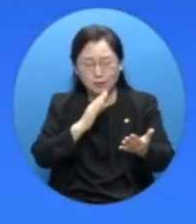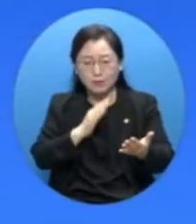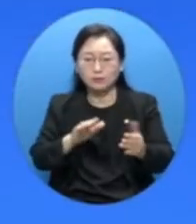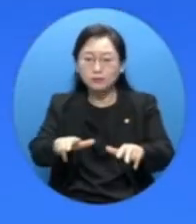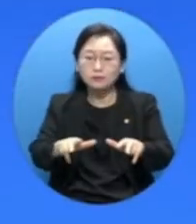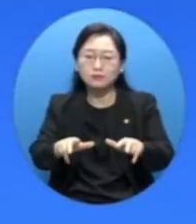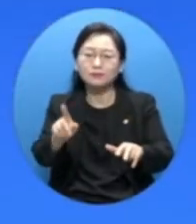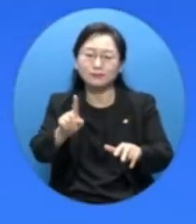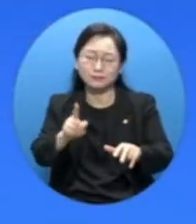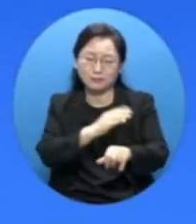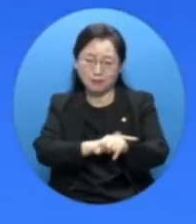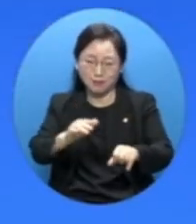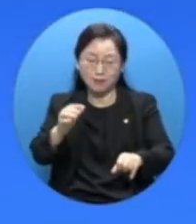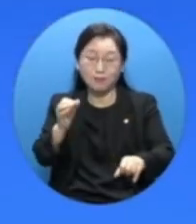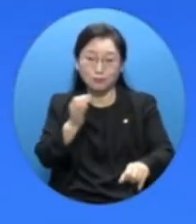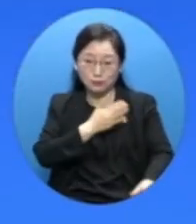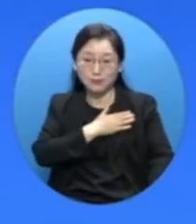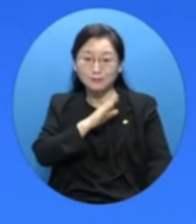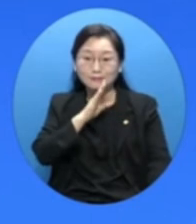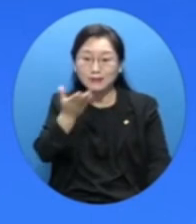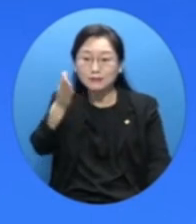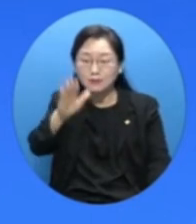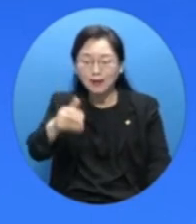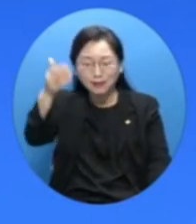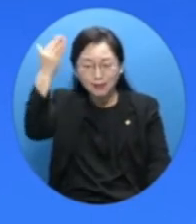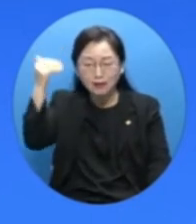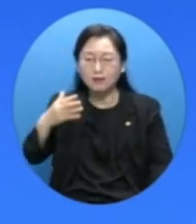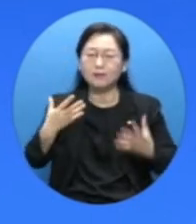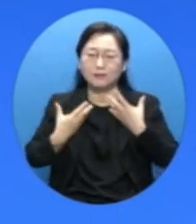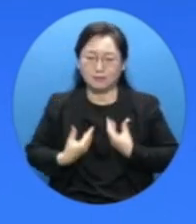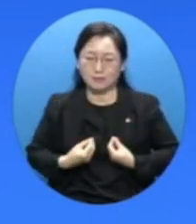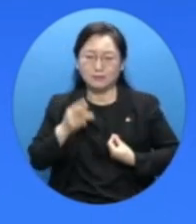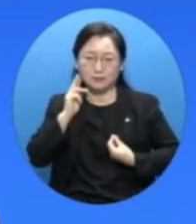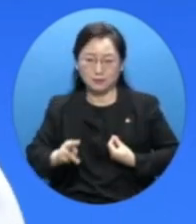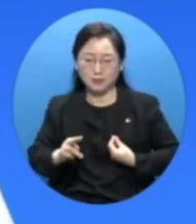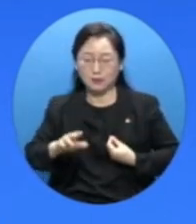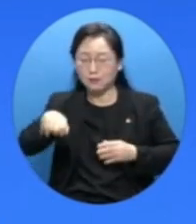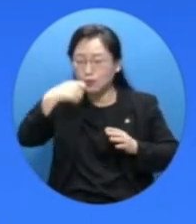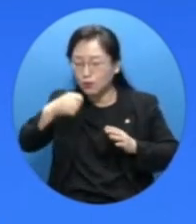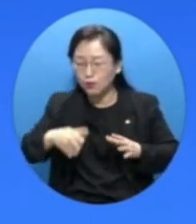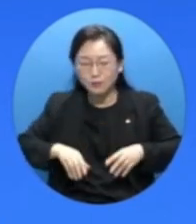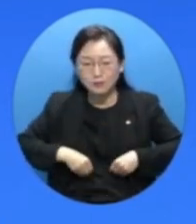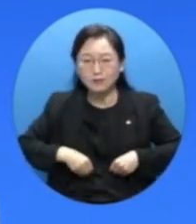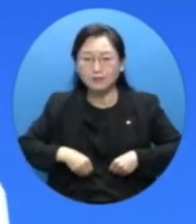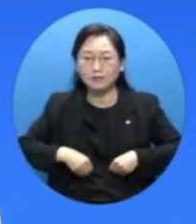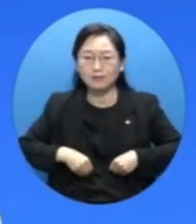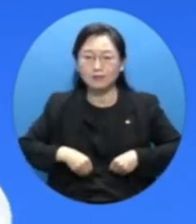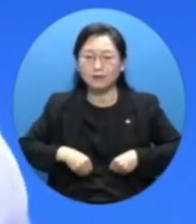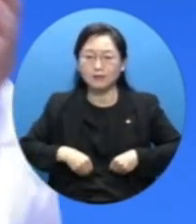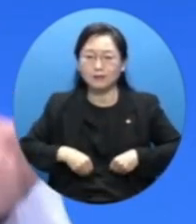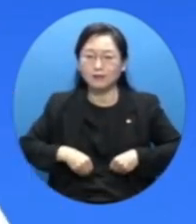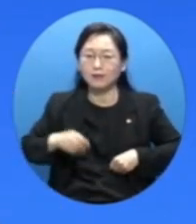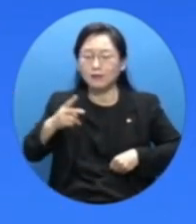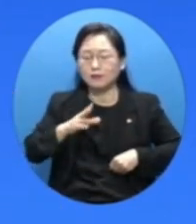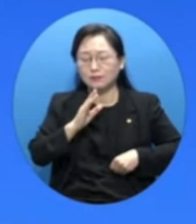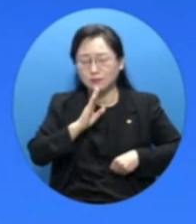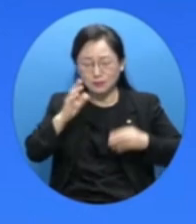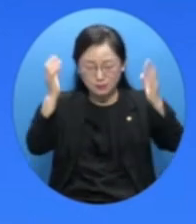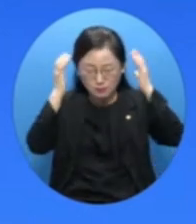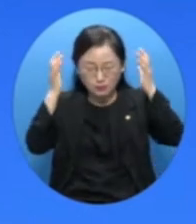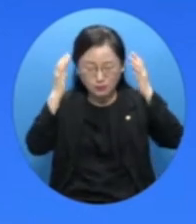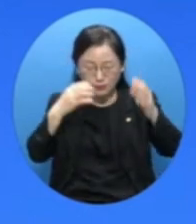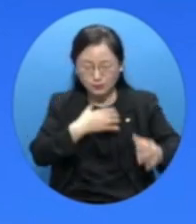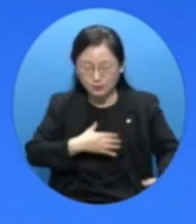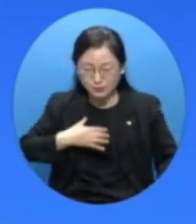살고 있지만은 그때는 절망 그 자체였습니다. 먹을 것이 없어 굶주리고 정말 고통과 괴로움